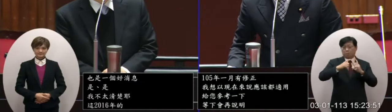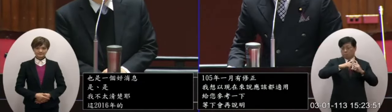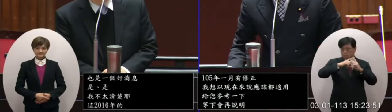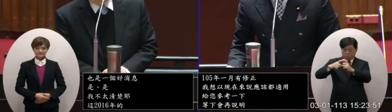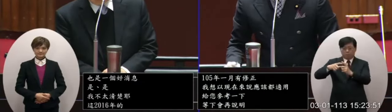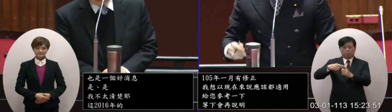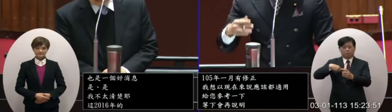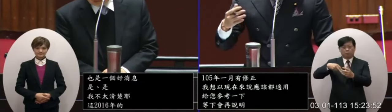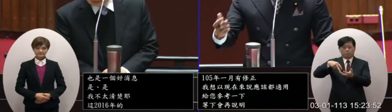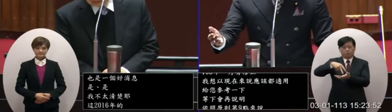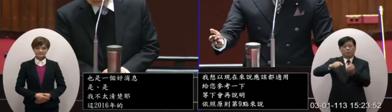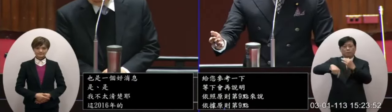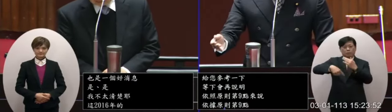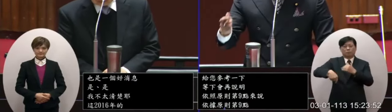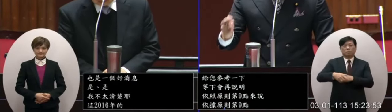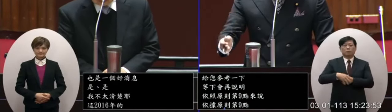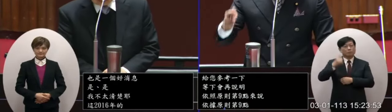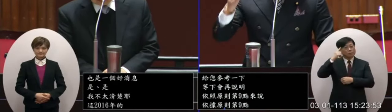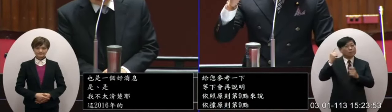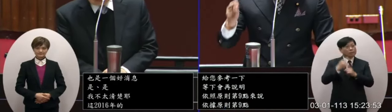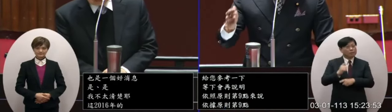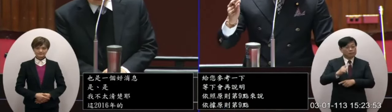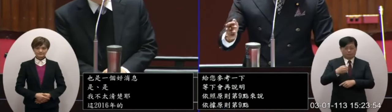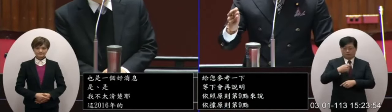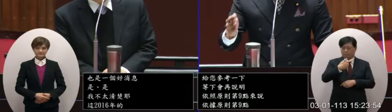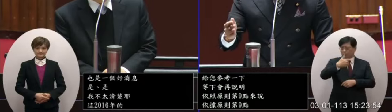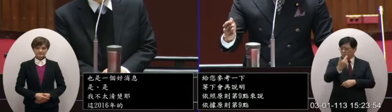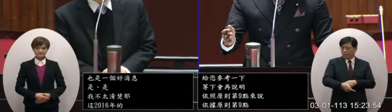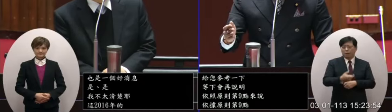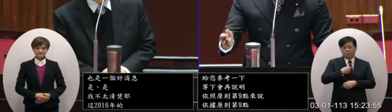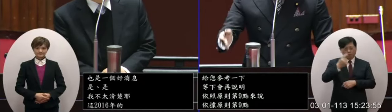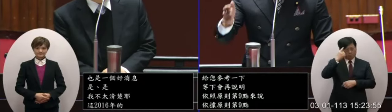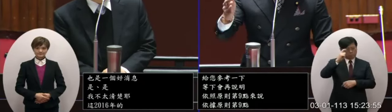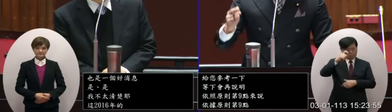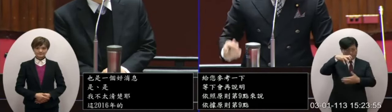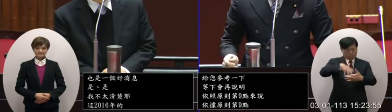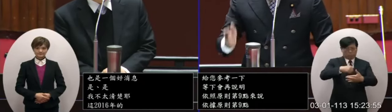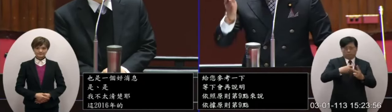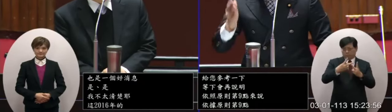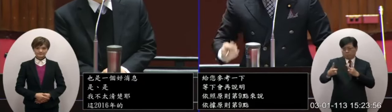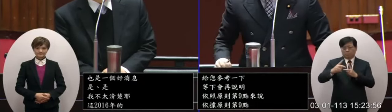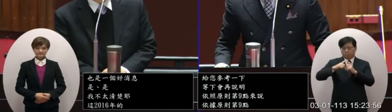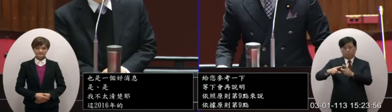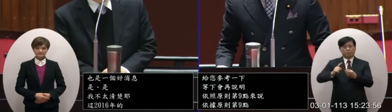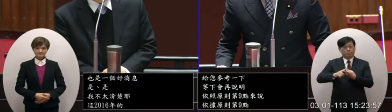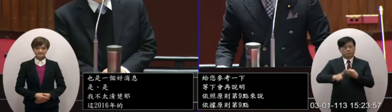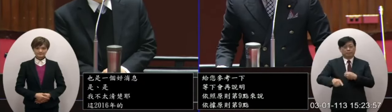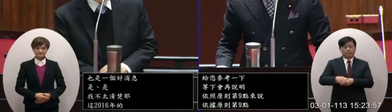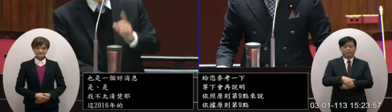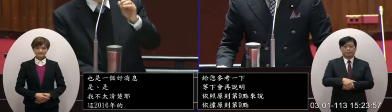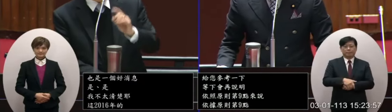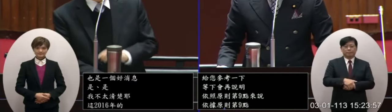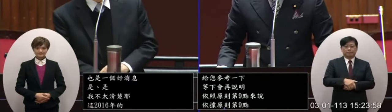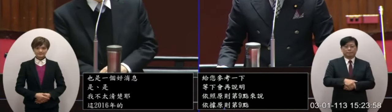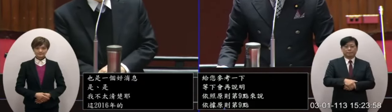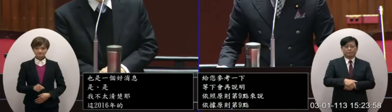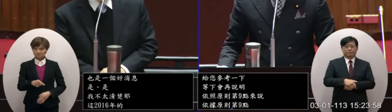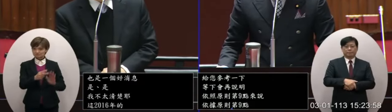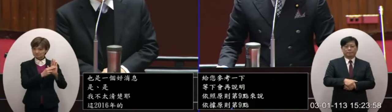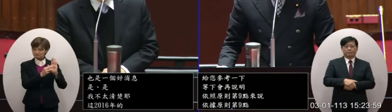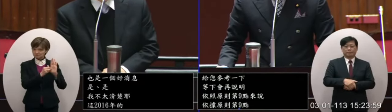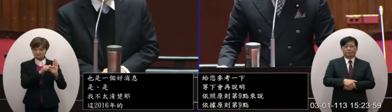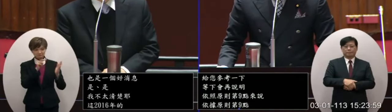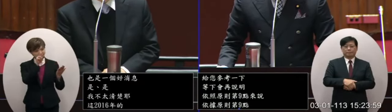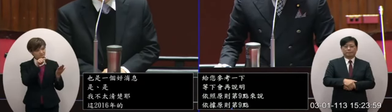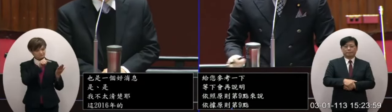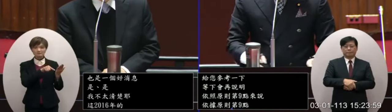换句话说，最简单的讲，就是资料最慢10天内要回复，对吗？ 照这个文章上是